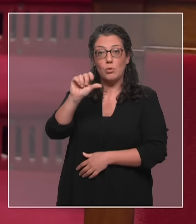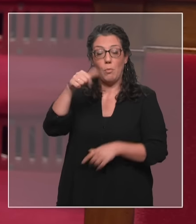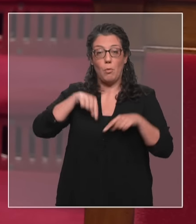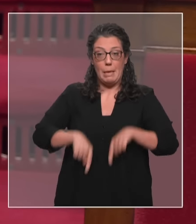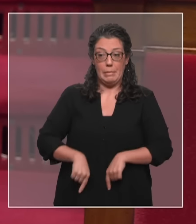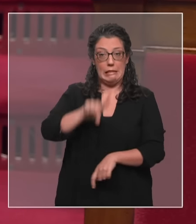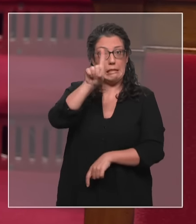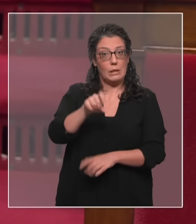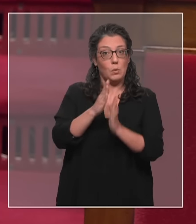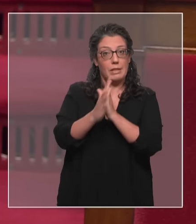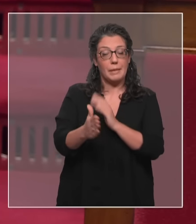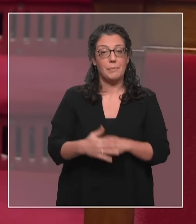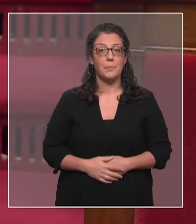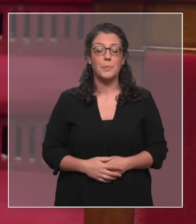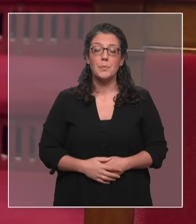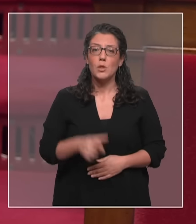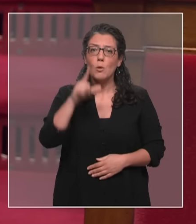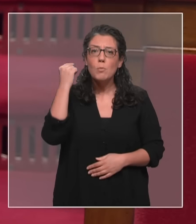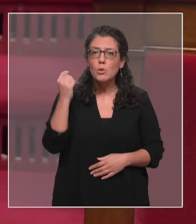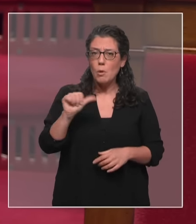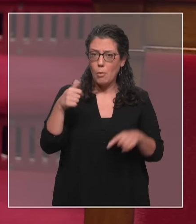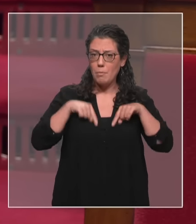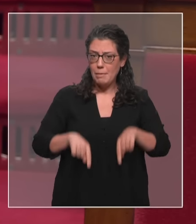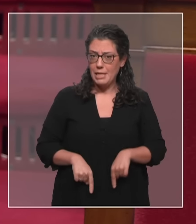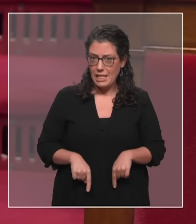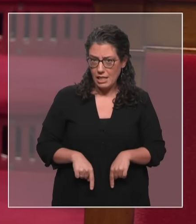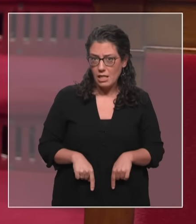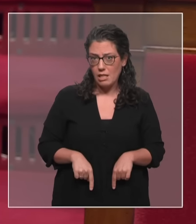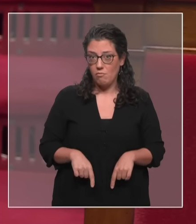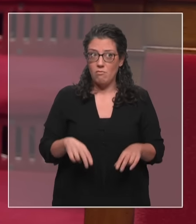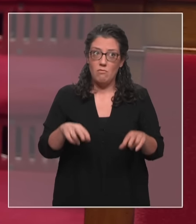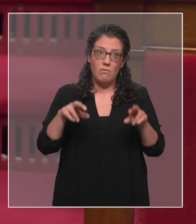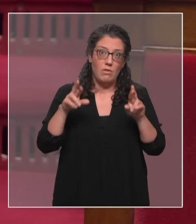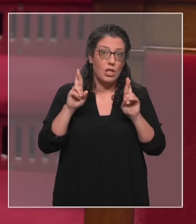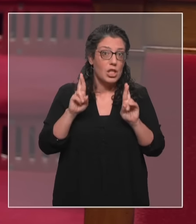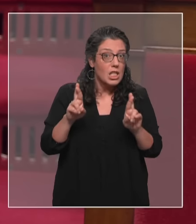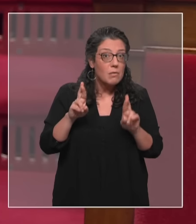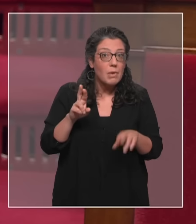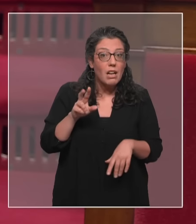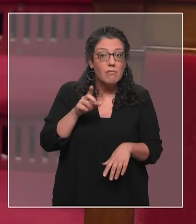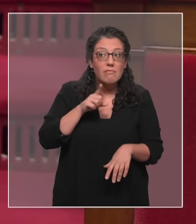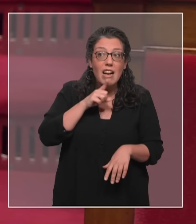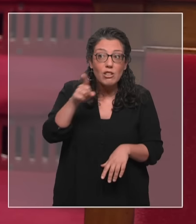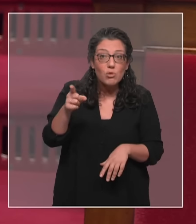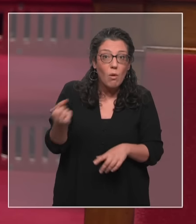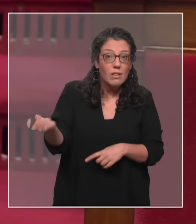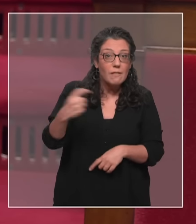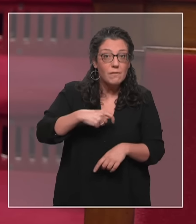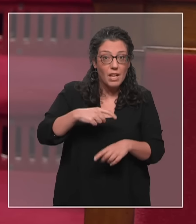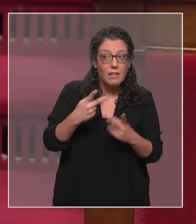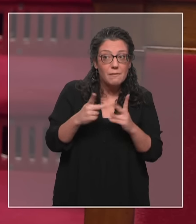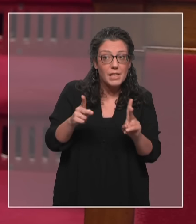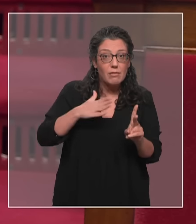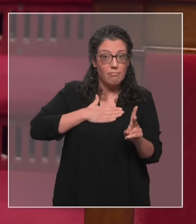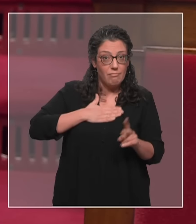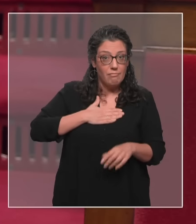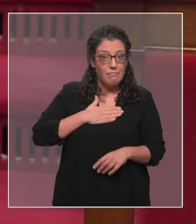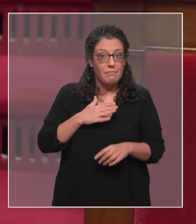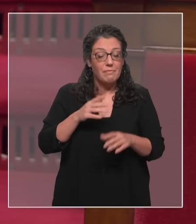ministre. Monsieur le Premier ministre, si un jour, et je l'espère et je vous y invite, vous vous déplacez dans ma ville de Saint-Denis, vous